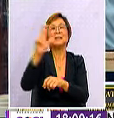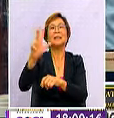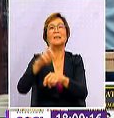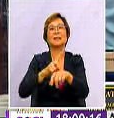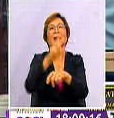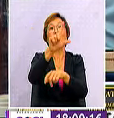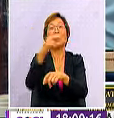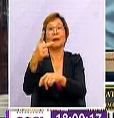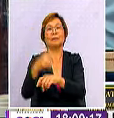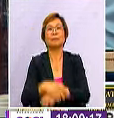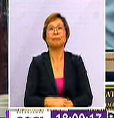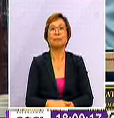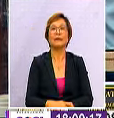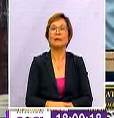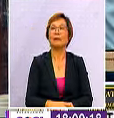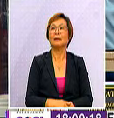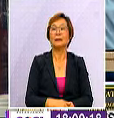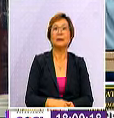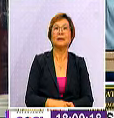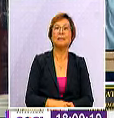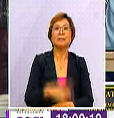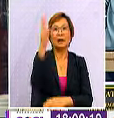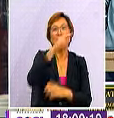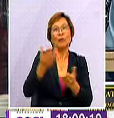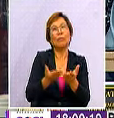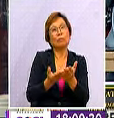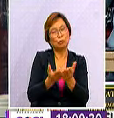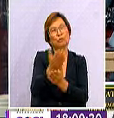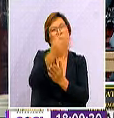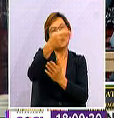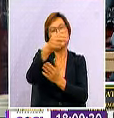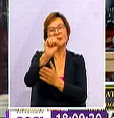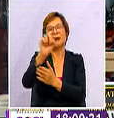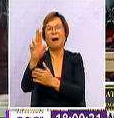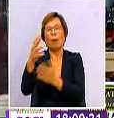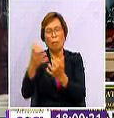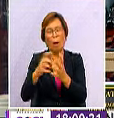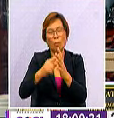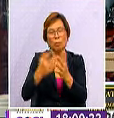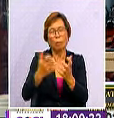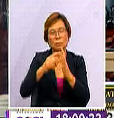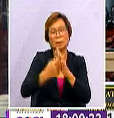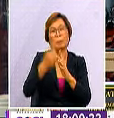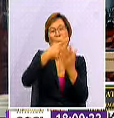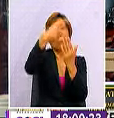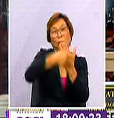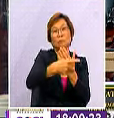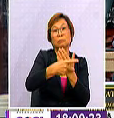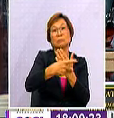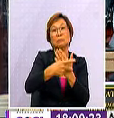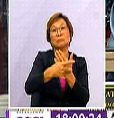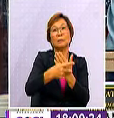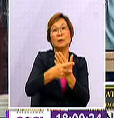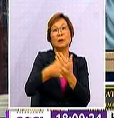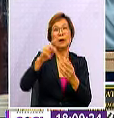Pada dasarnya, kerajaan berhasrat untuk meneruskan projek High Speed Rail atau HSR kerana projek ini dijangka dapat menjana